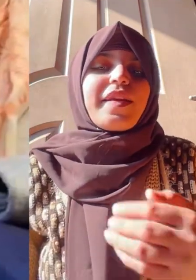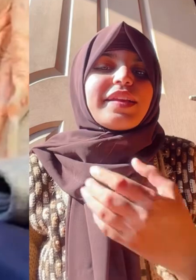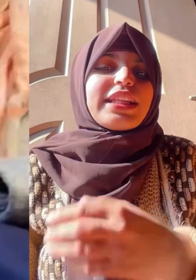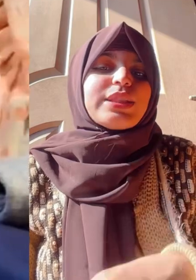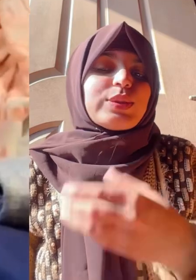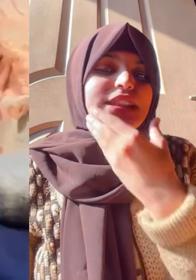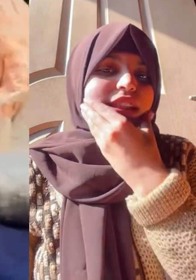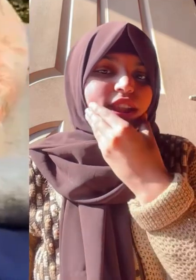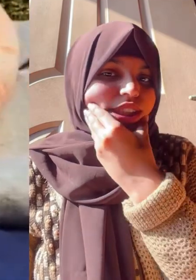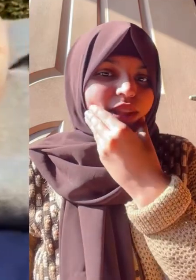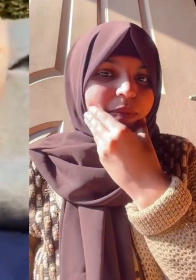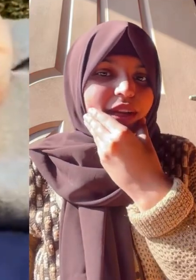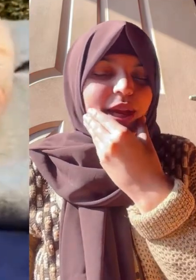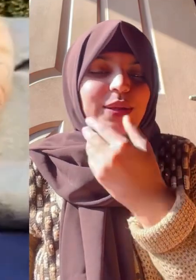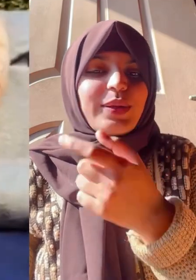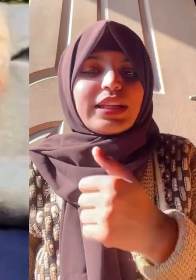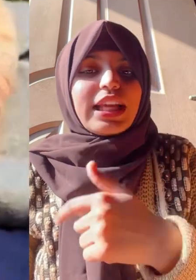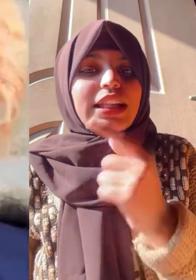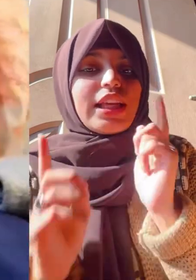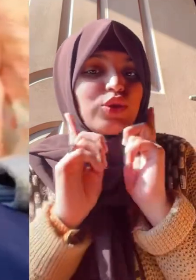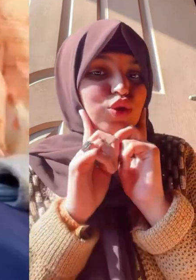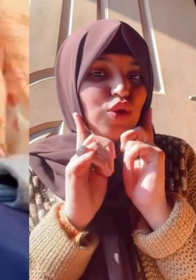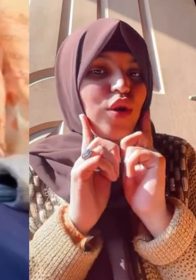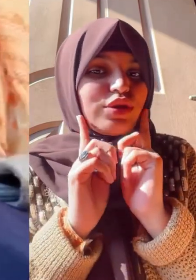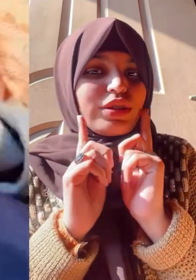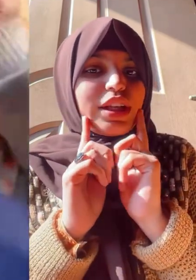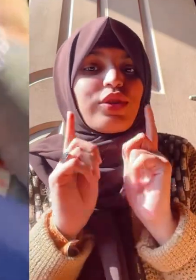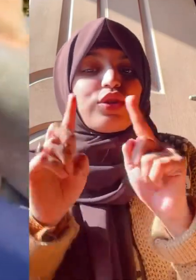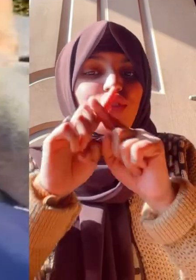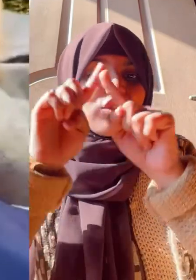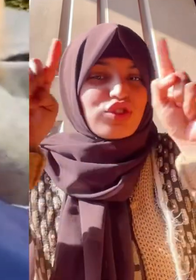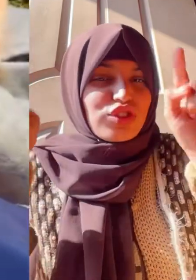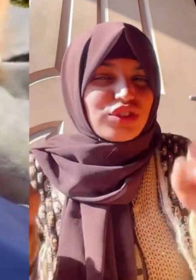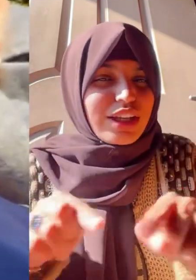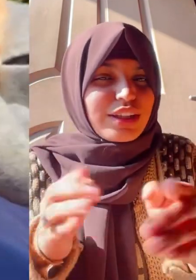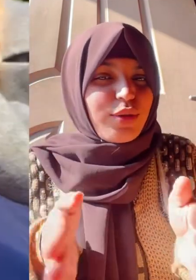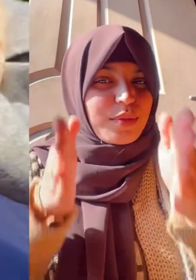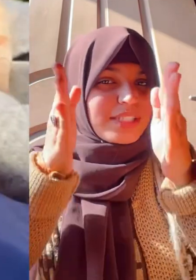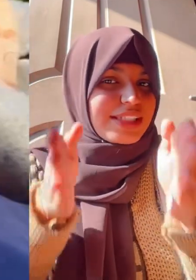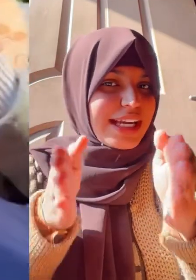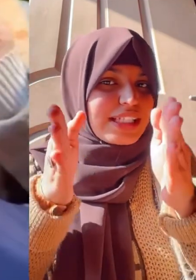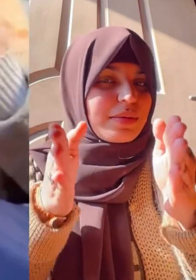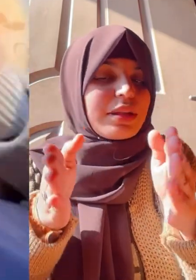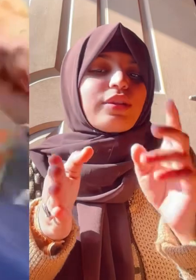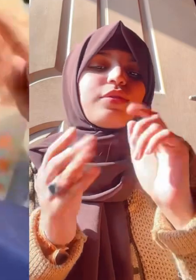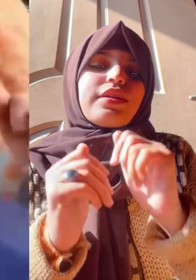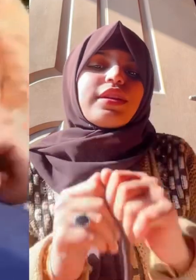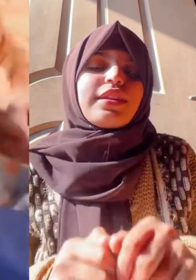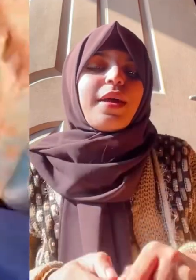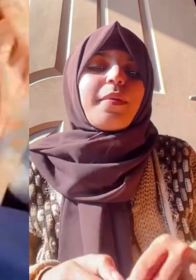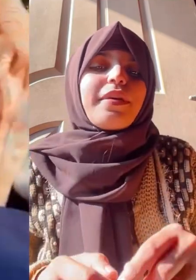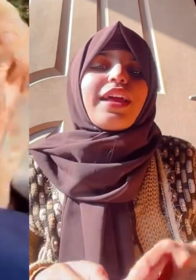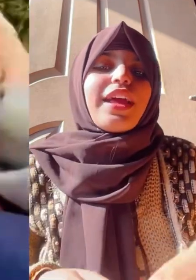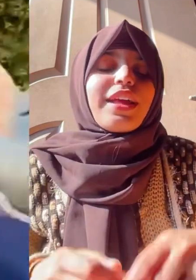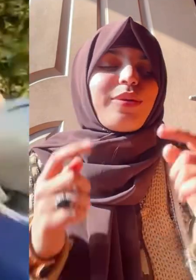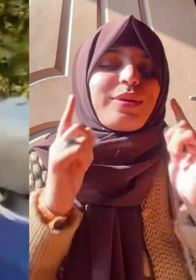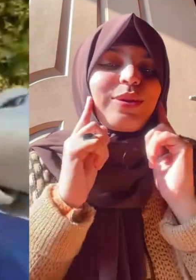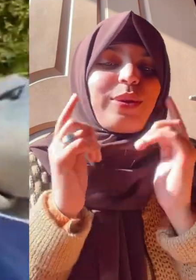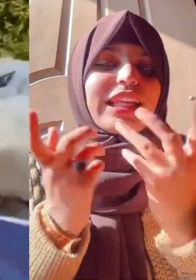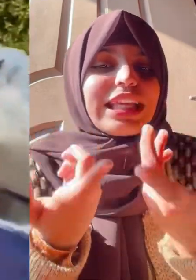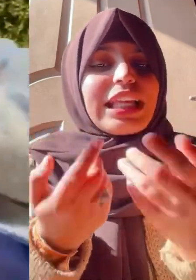मेरे चबाड़ियाँ लाते हैं यार। अच्छा ये मुझे मलिया के पास आके पता चला था कि ये जो जॉज होते हैं ना हमारे कुछ चबाड़ियाँ कहते हैं